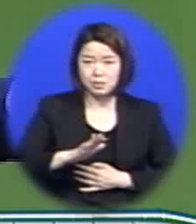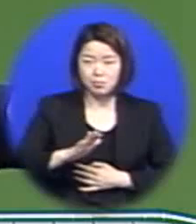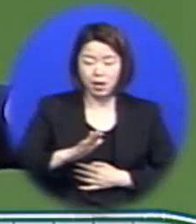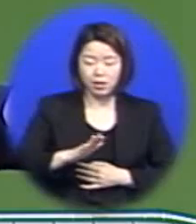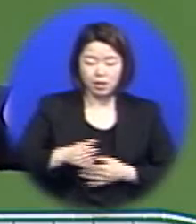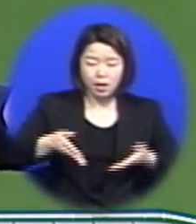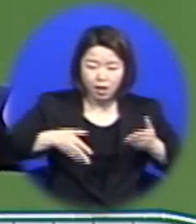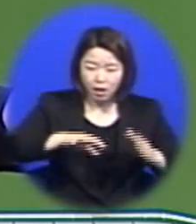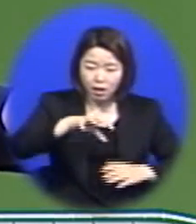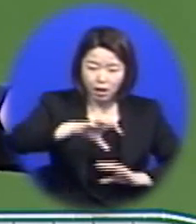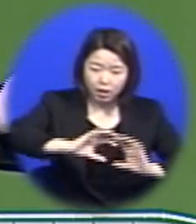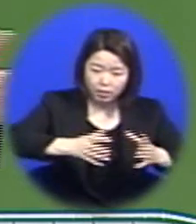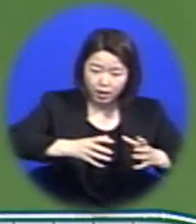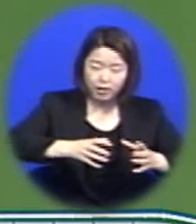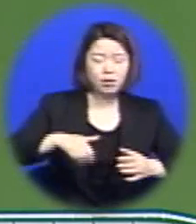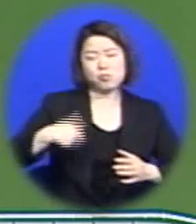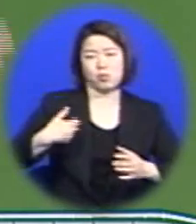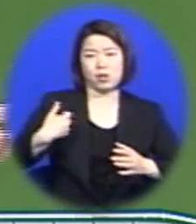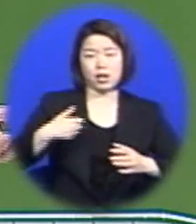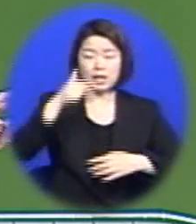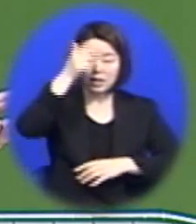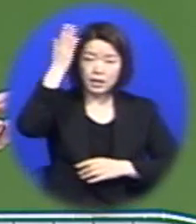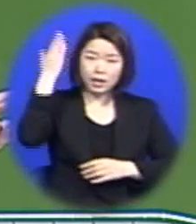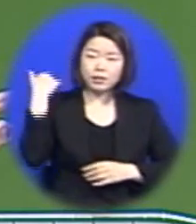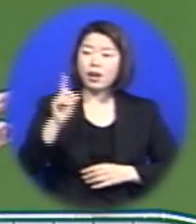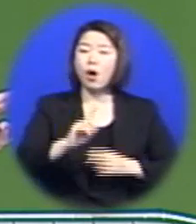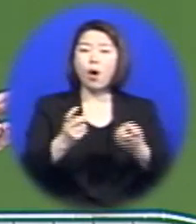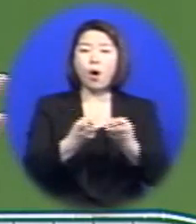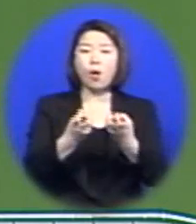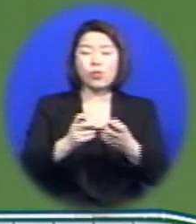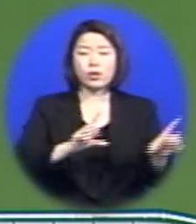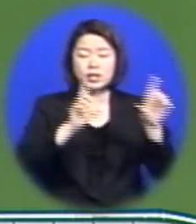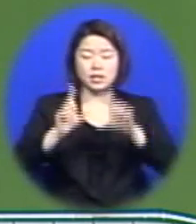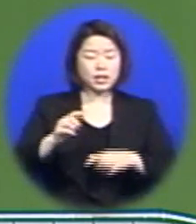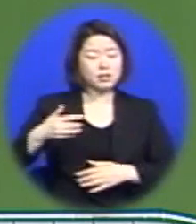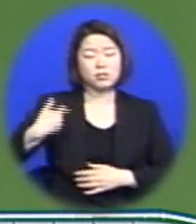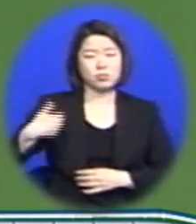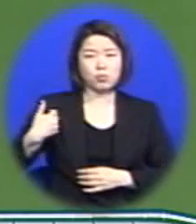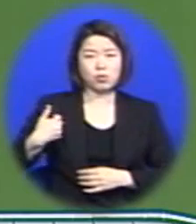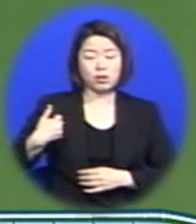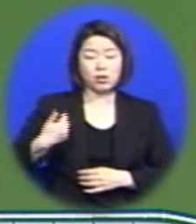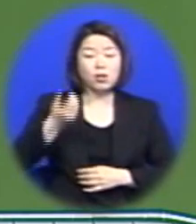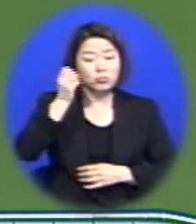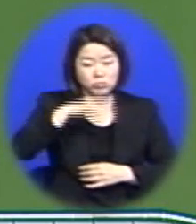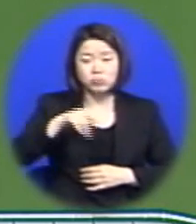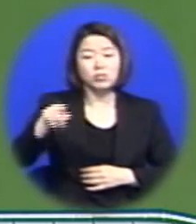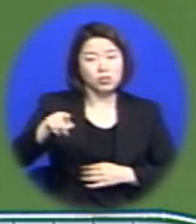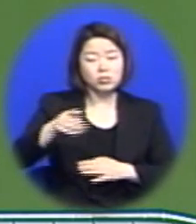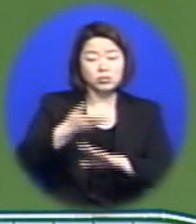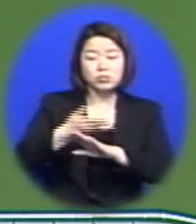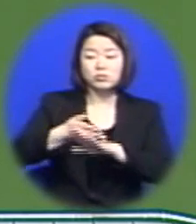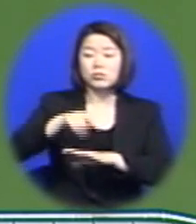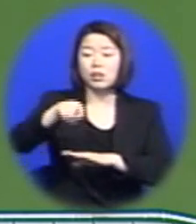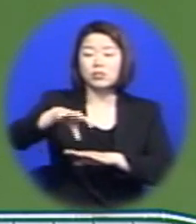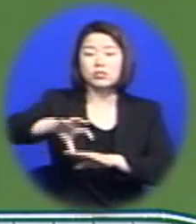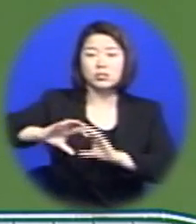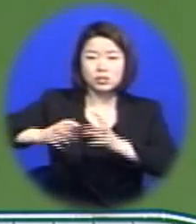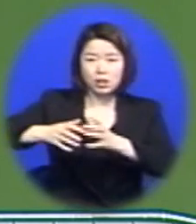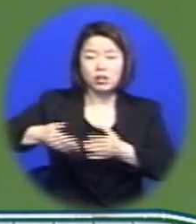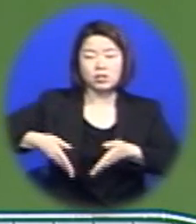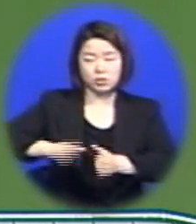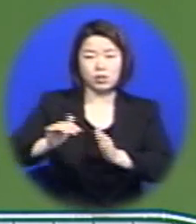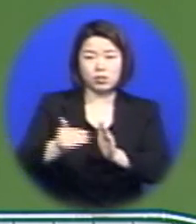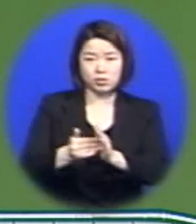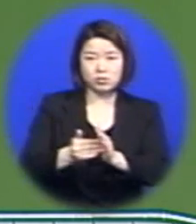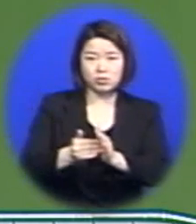고향을 몰라요 예전에 어떻게 살았는지 몰라요 그는 그냥 그 나라에서 태어난 겁니다 쉽지 않은